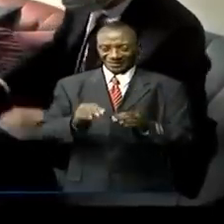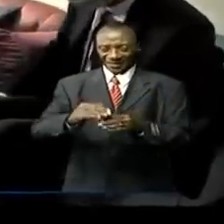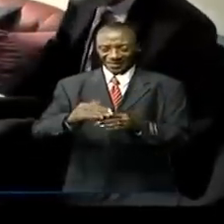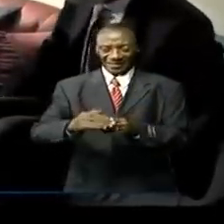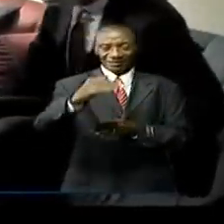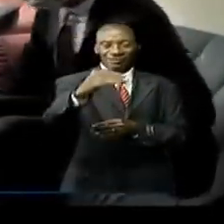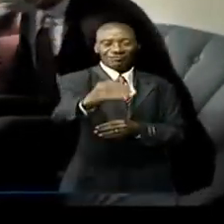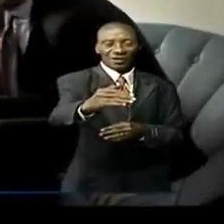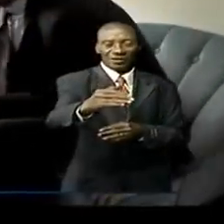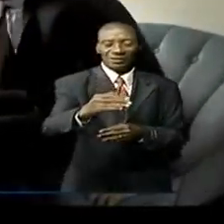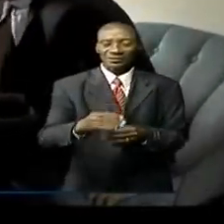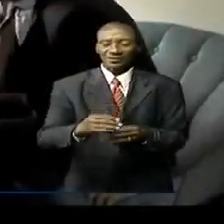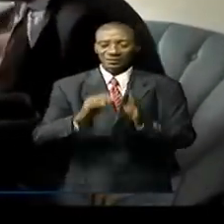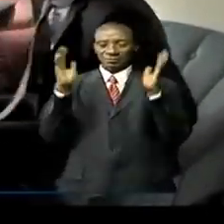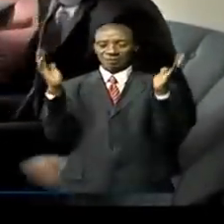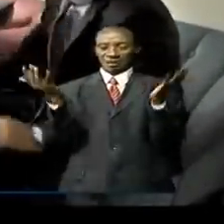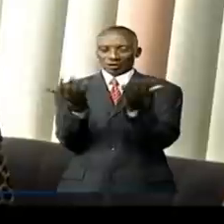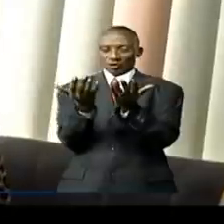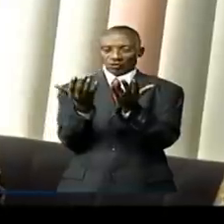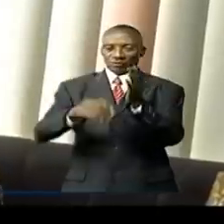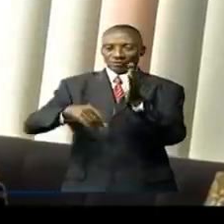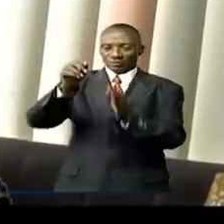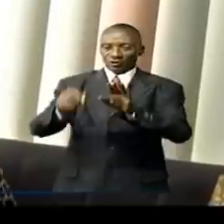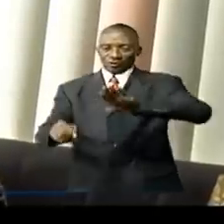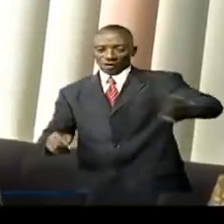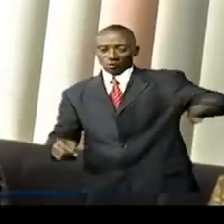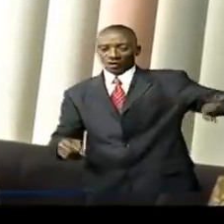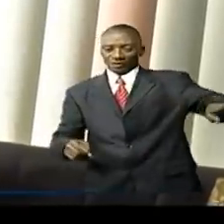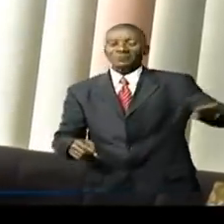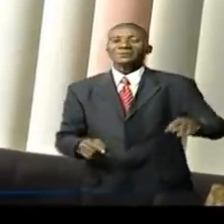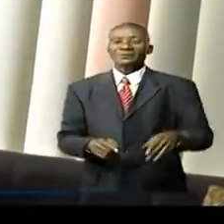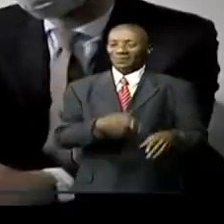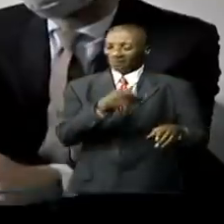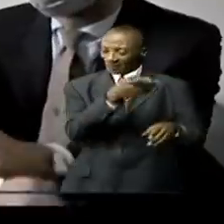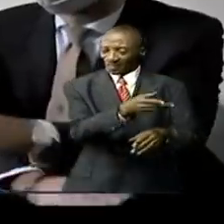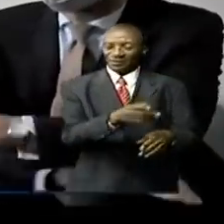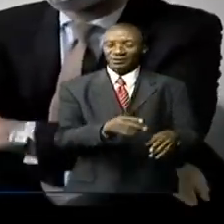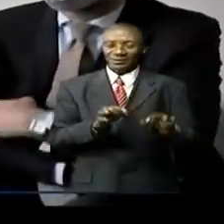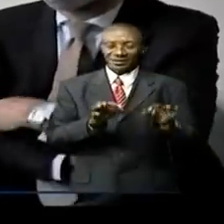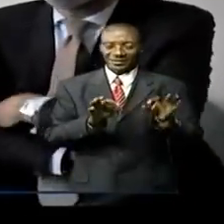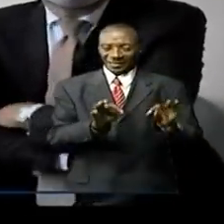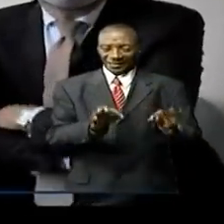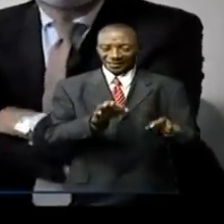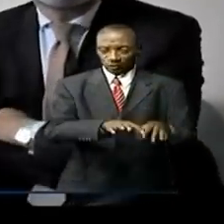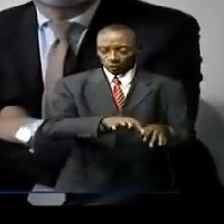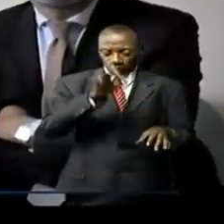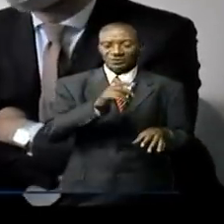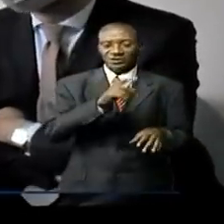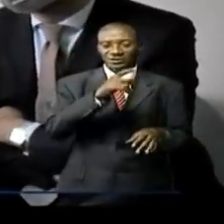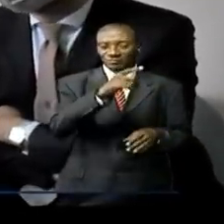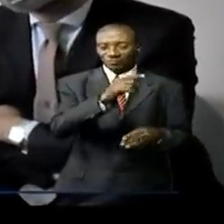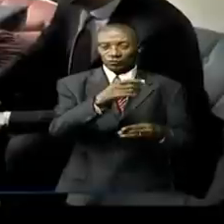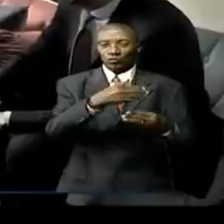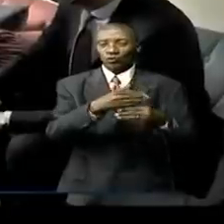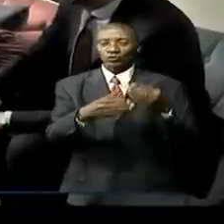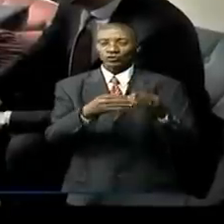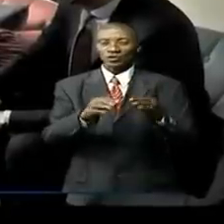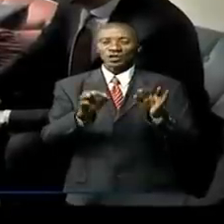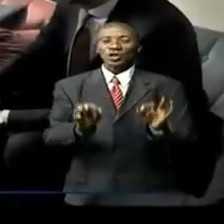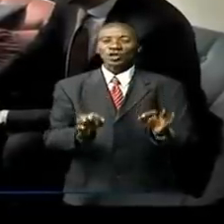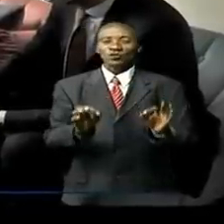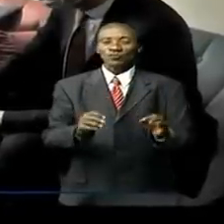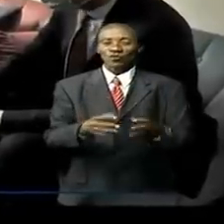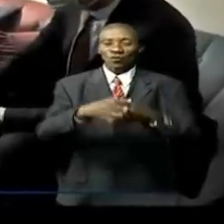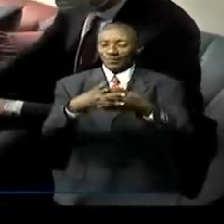des échanges entre la commissaire générale en charge de l'environnement et aménagement de la ville, Laetitia Benakabamba, avec